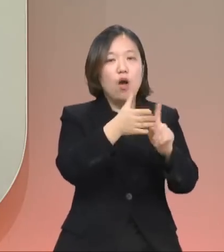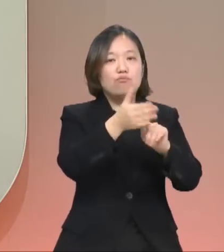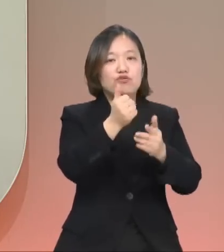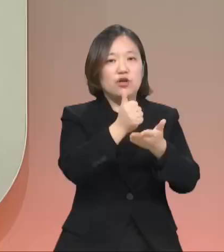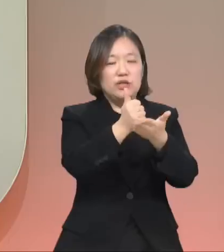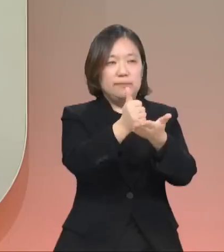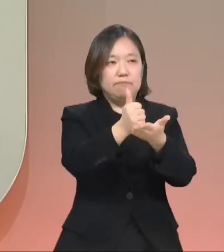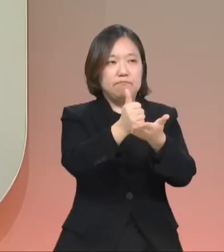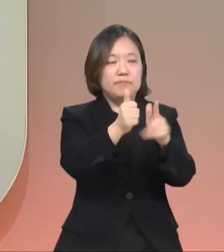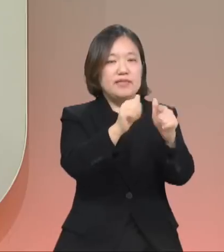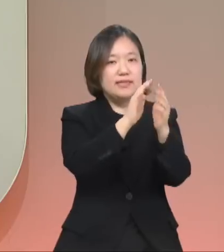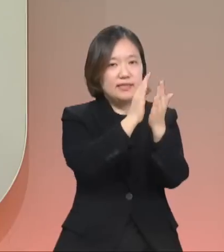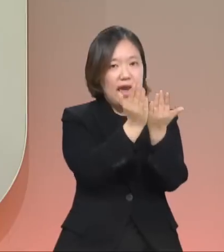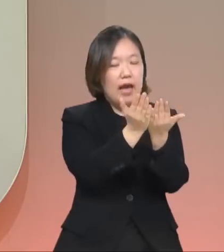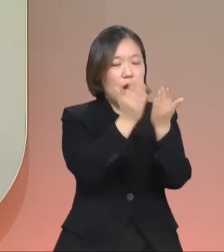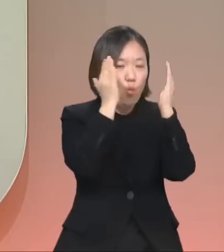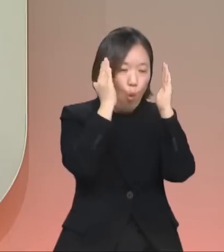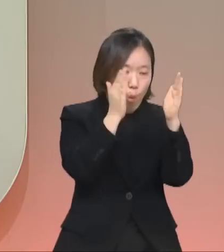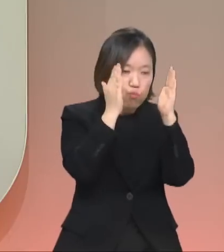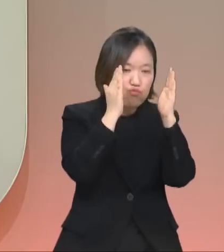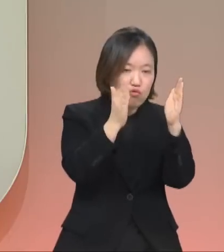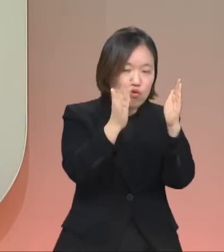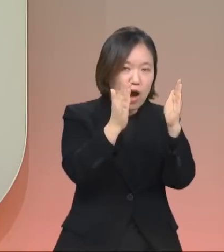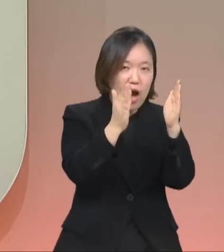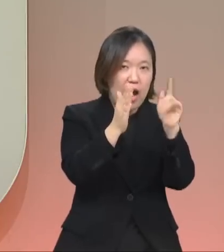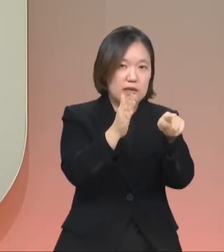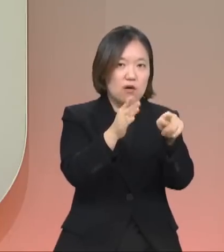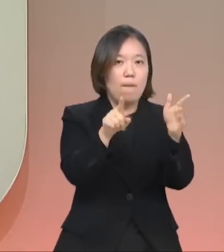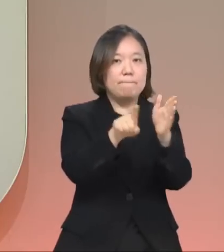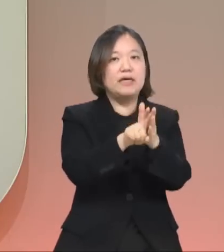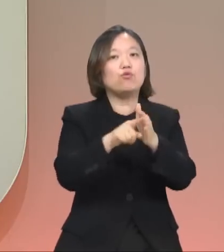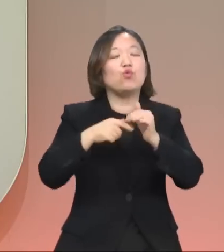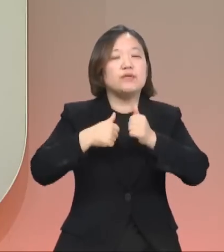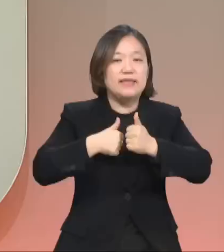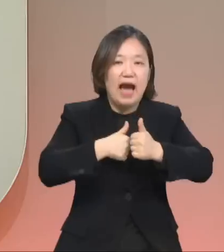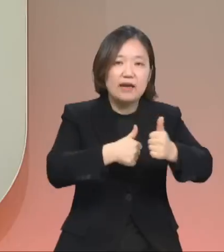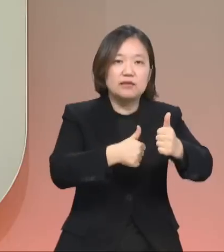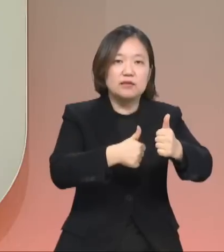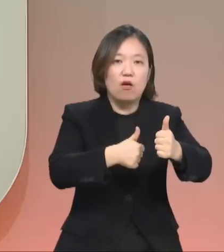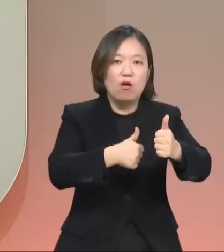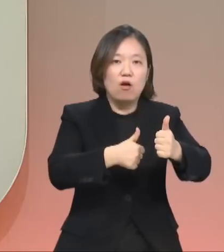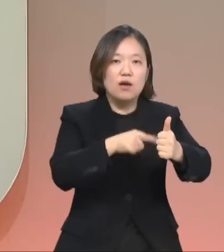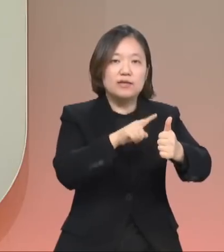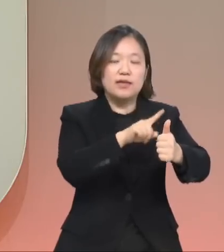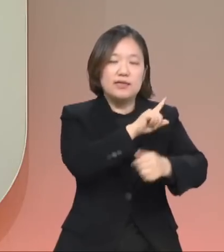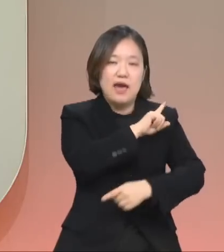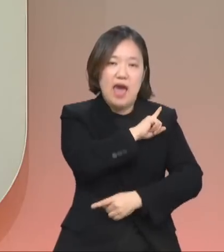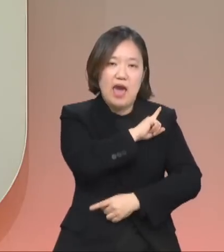말씀에 의지해야 된다라는 것을 꼭 명심하시기 바랍니다